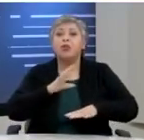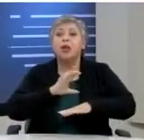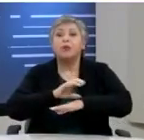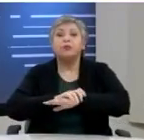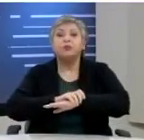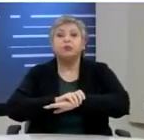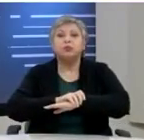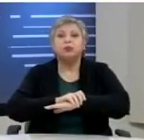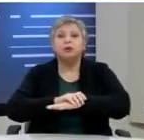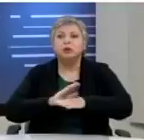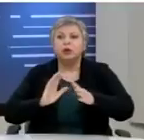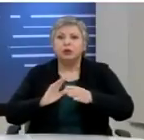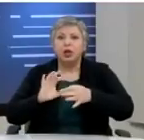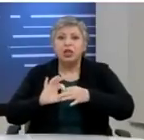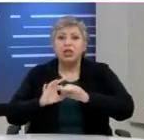Αυτό δεν το καταλαβαίνετε?